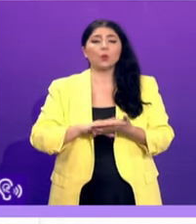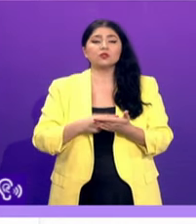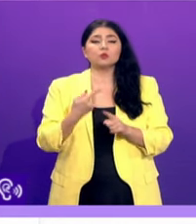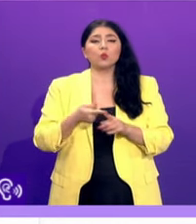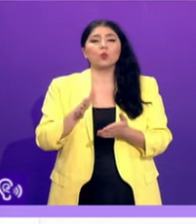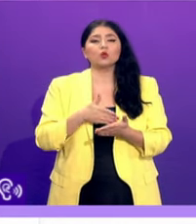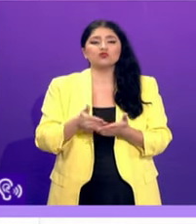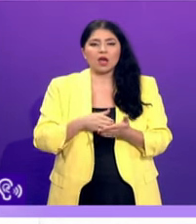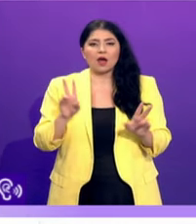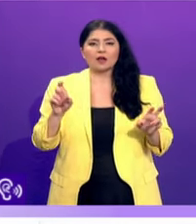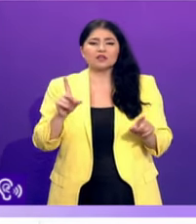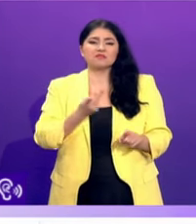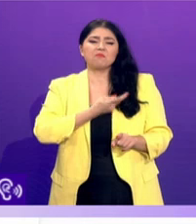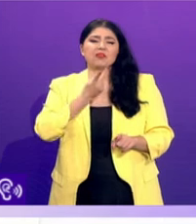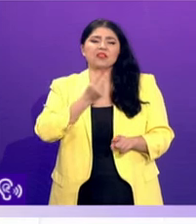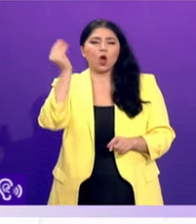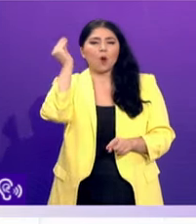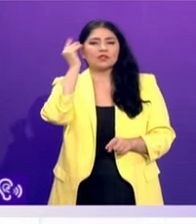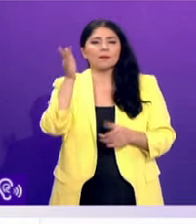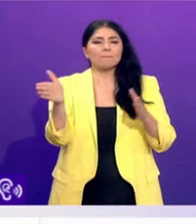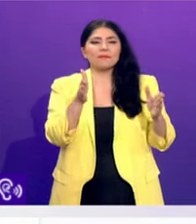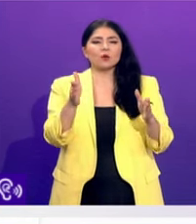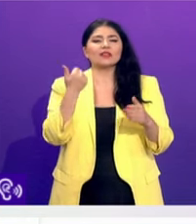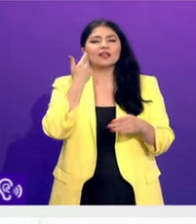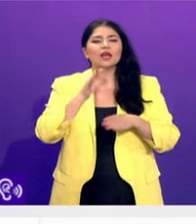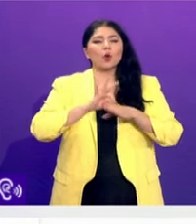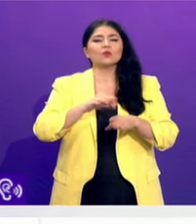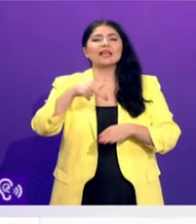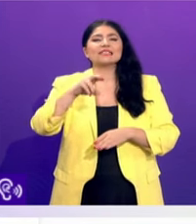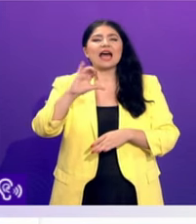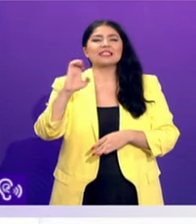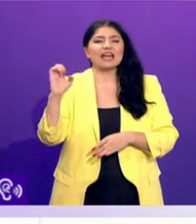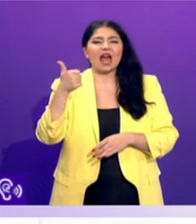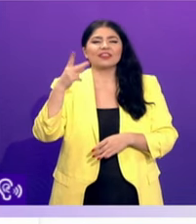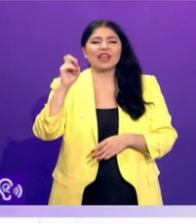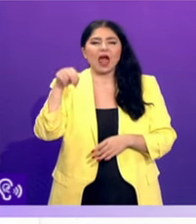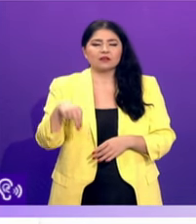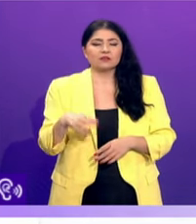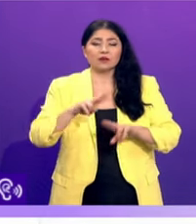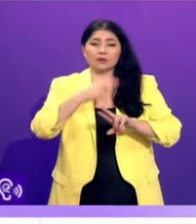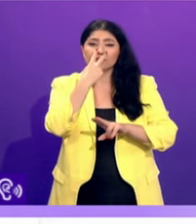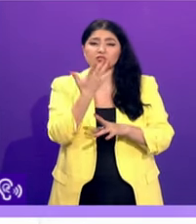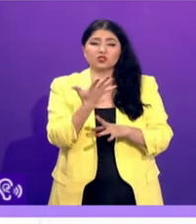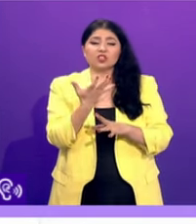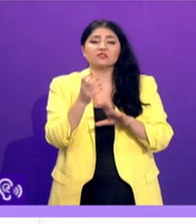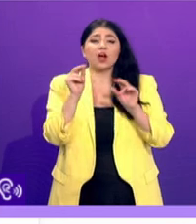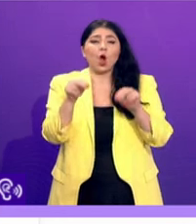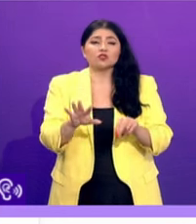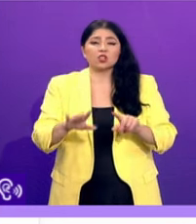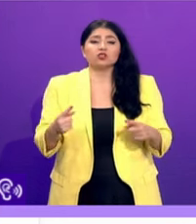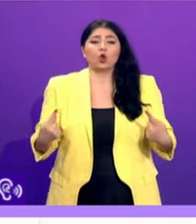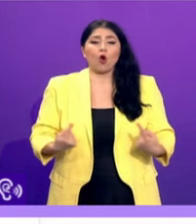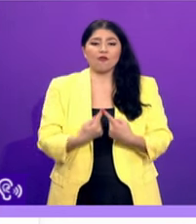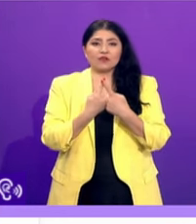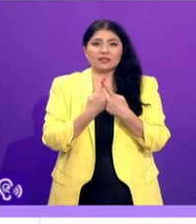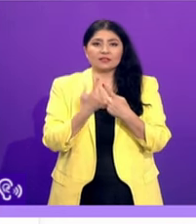muștar. Este aroganța tipică din perioada Năstase. Rămâne de văzut unde va duce tot acest conflict de